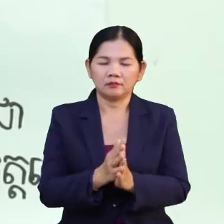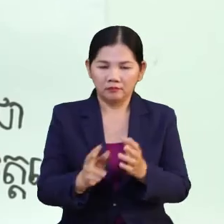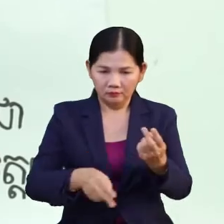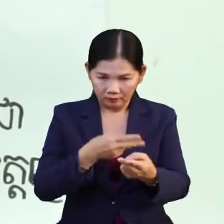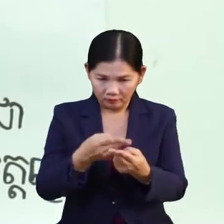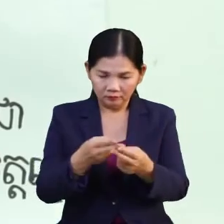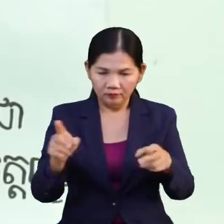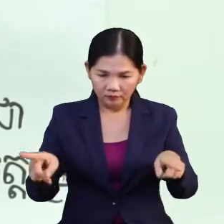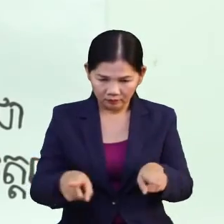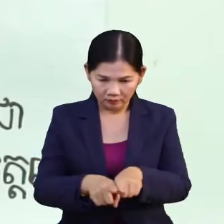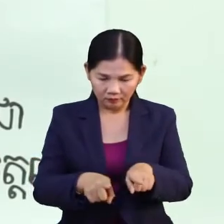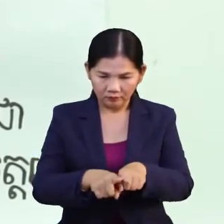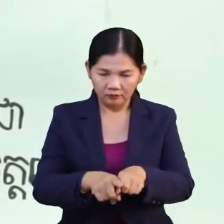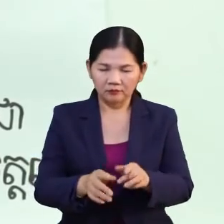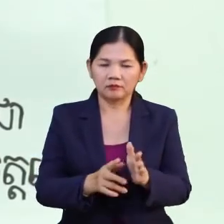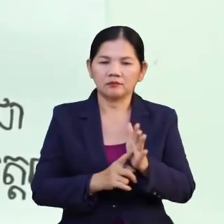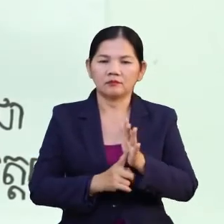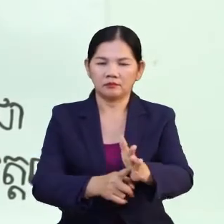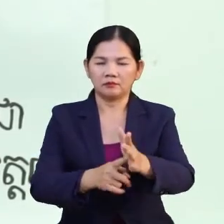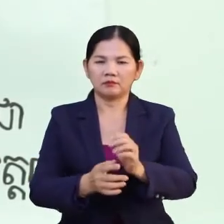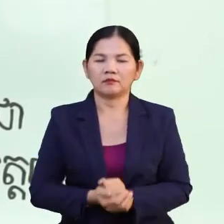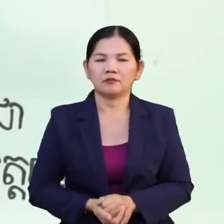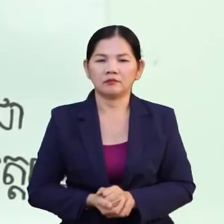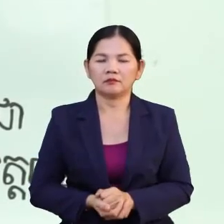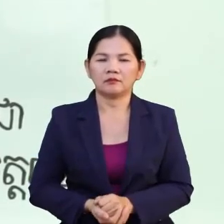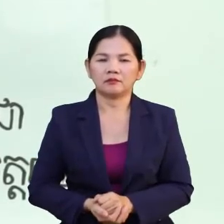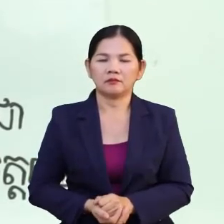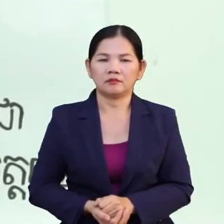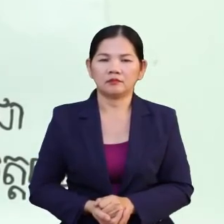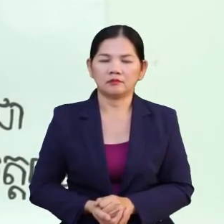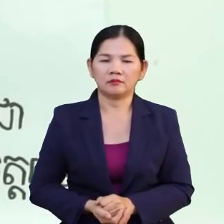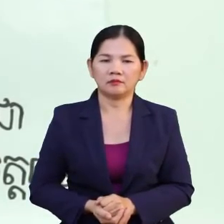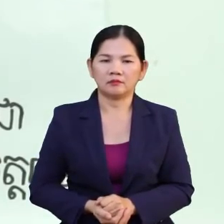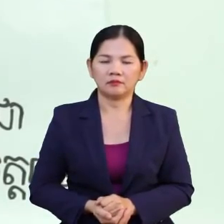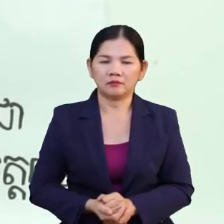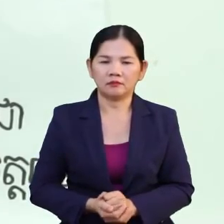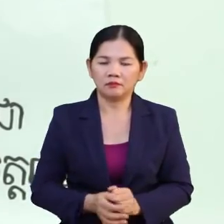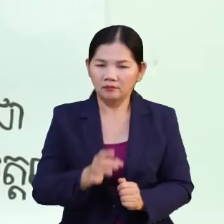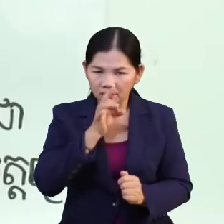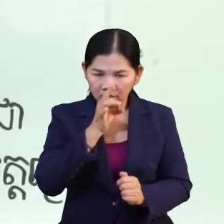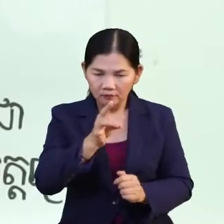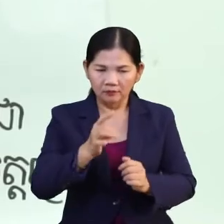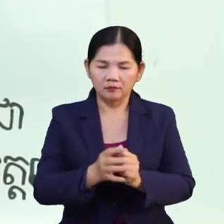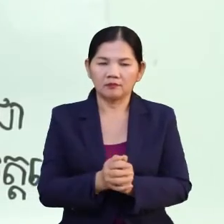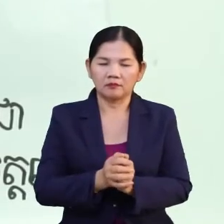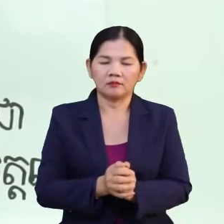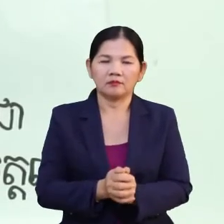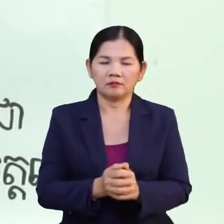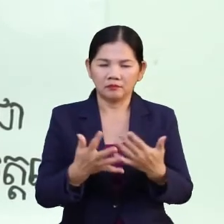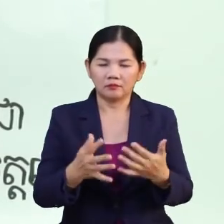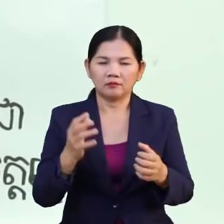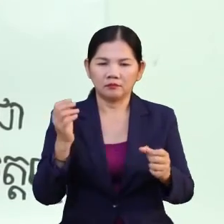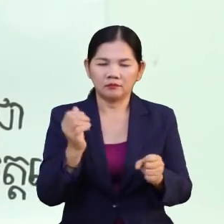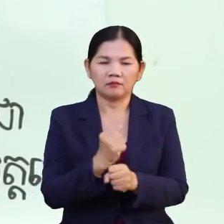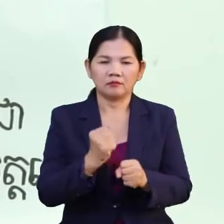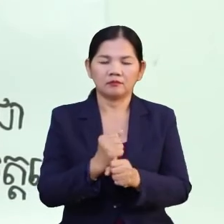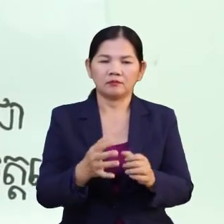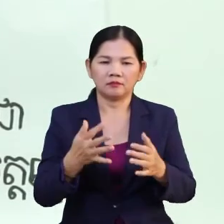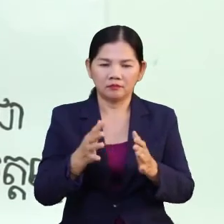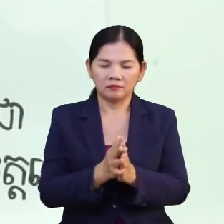ឆ្លើយដូចនឹងអ្វីដែលអ្នកគ្រូបង្ហាញដែរឬទេចាប្រកាសជាដូចនៅចំណុចខ្លះនឹងមានចំណុចខ្លះ